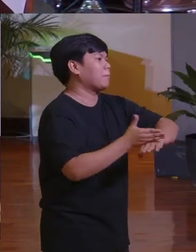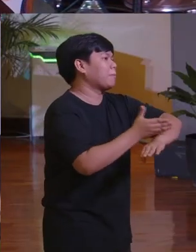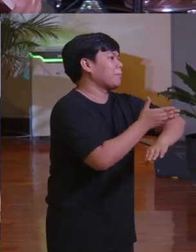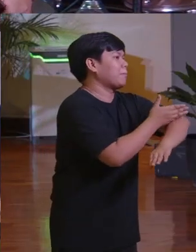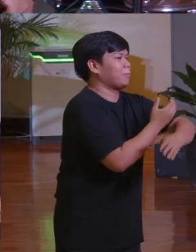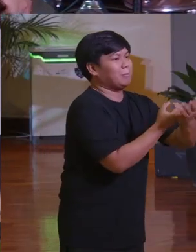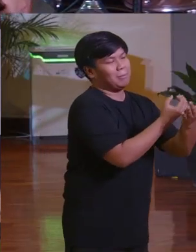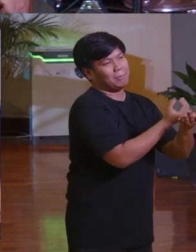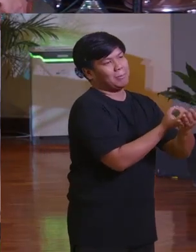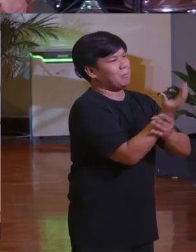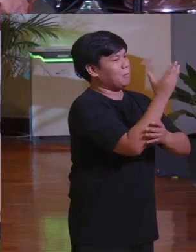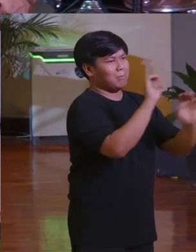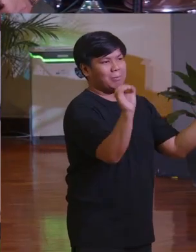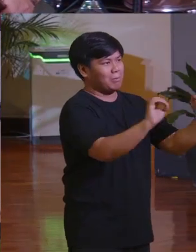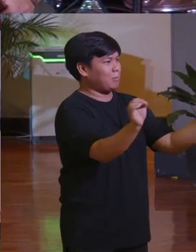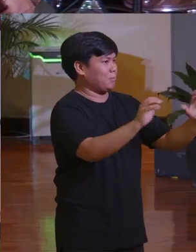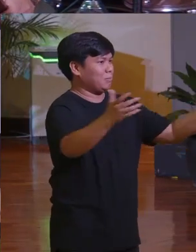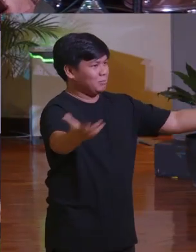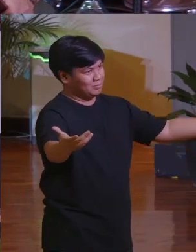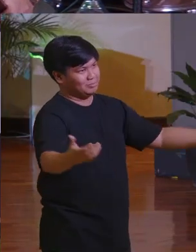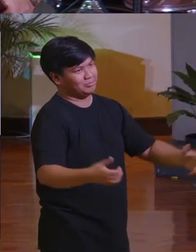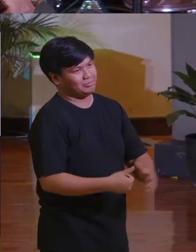O baka kayo ay